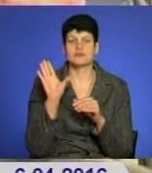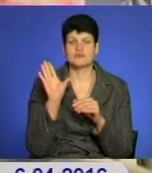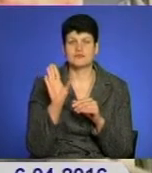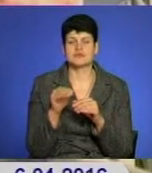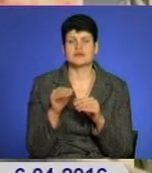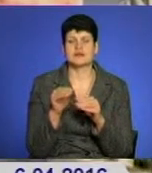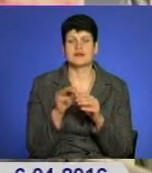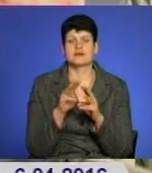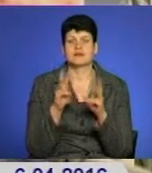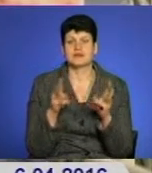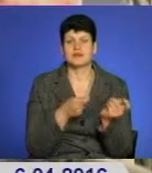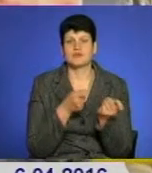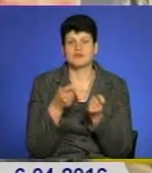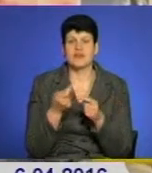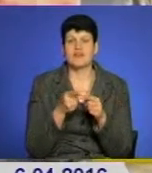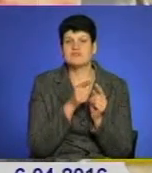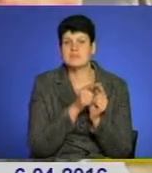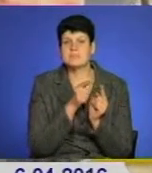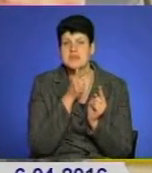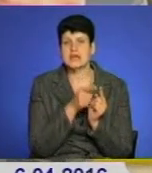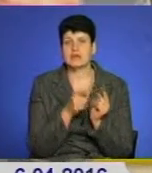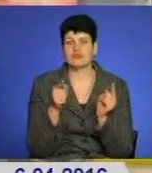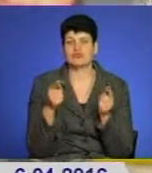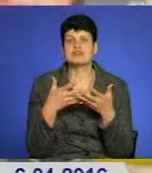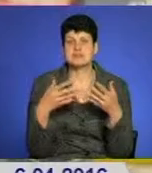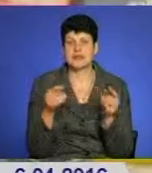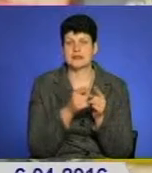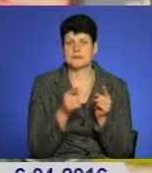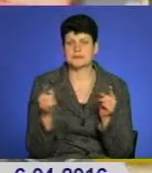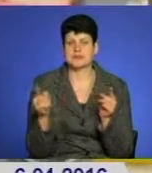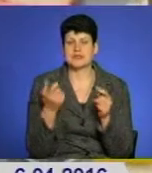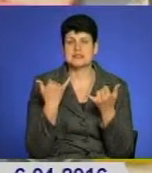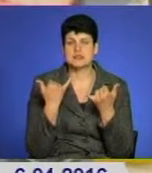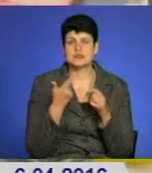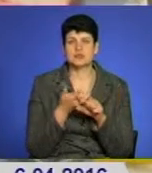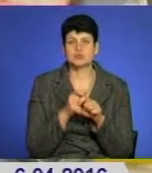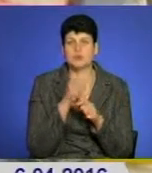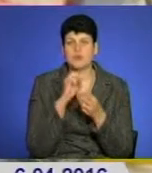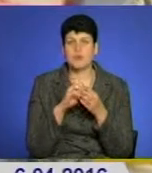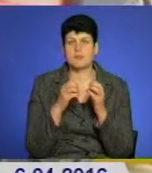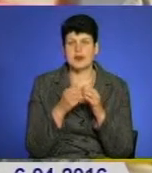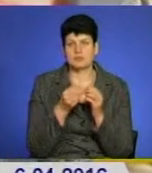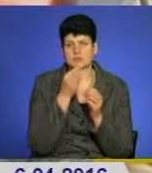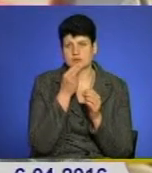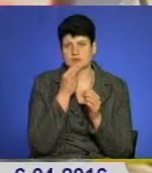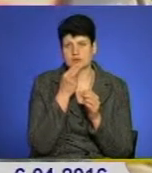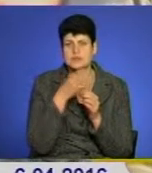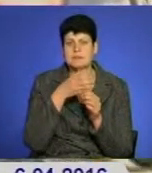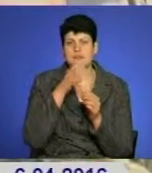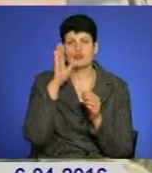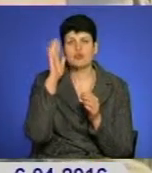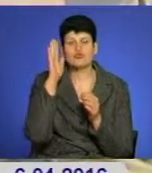все священне, все. А оцей період, оцей весняний період, зараз дуже проблеми з продуктами харчування, з питною